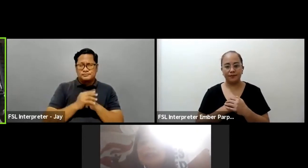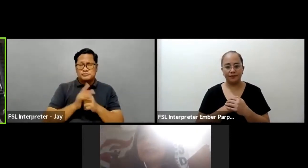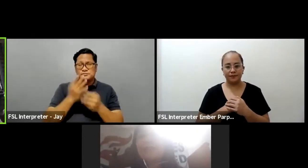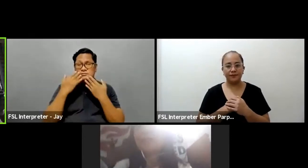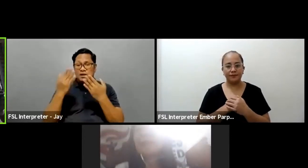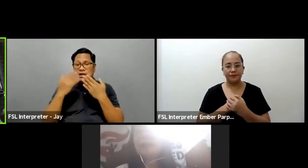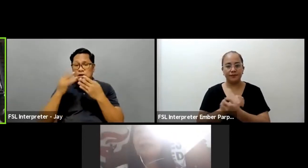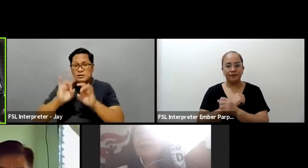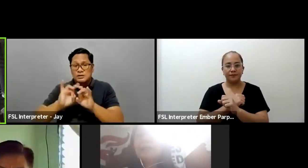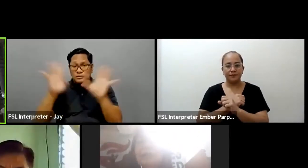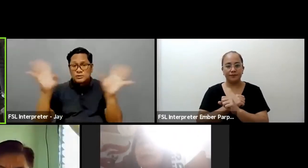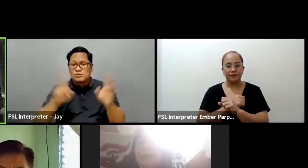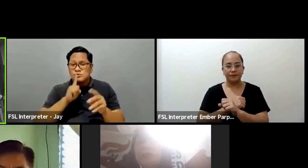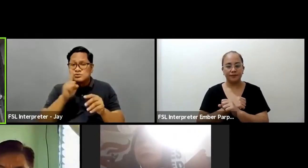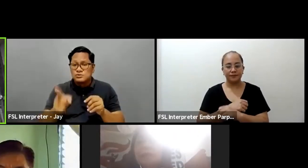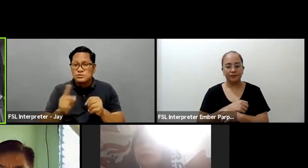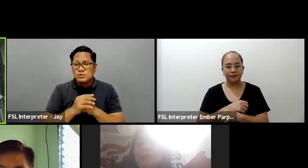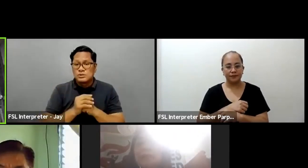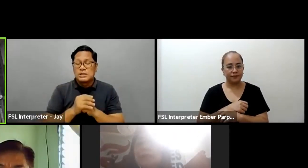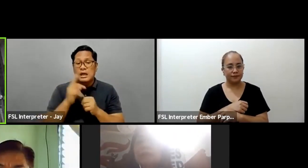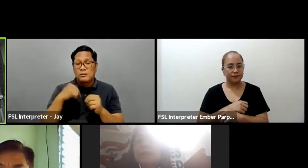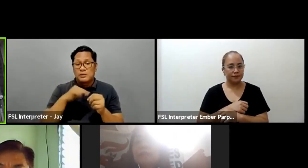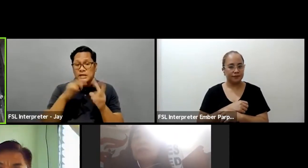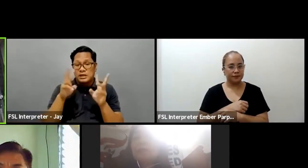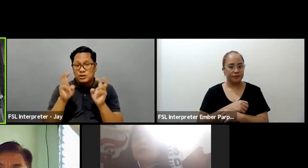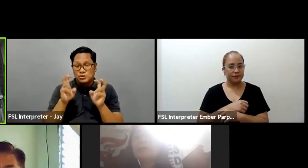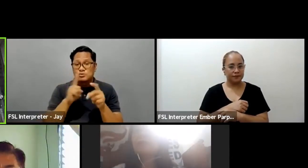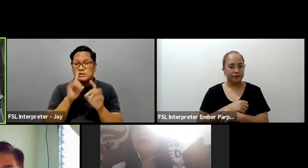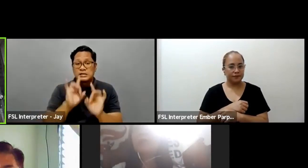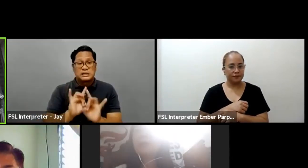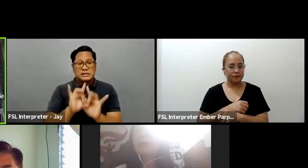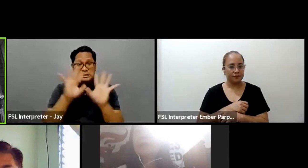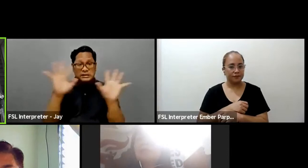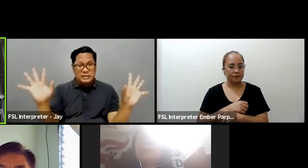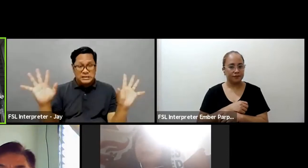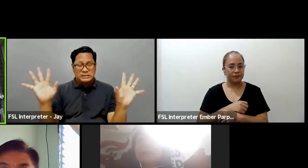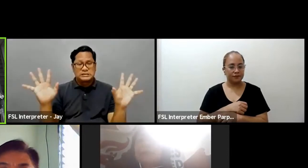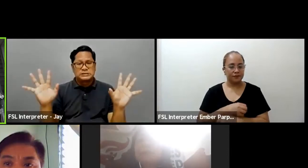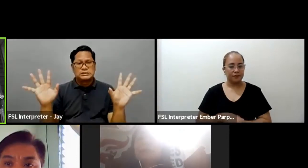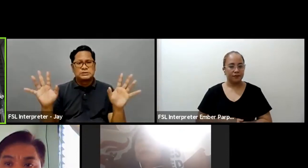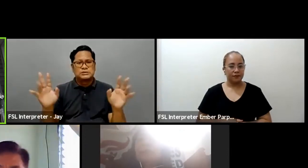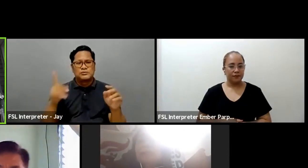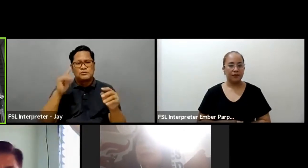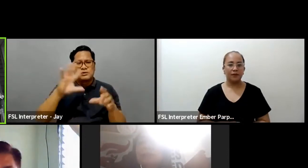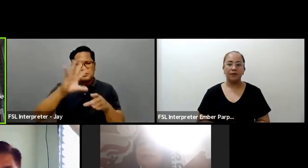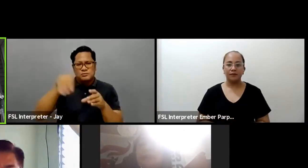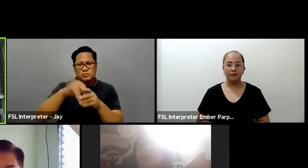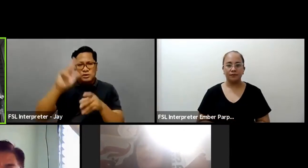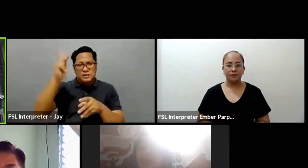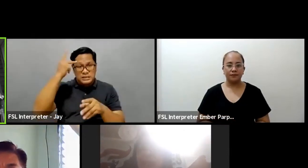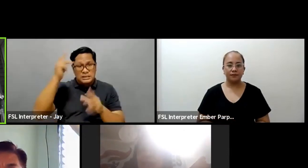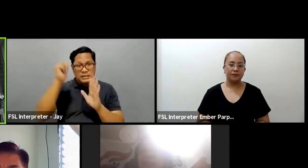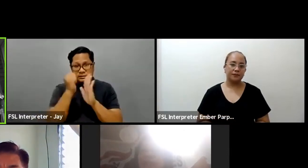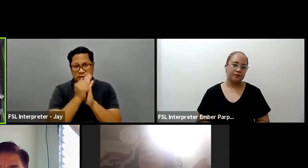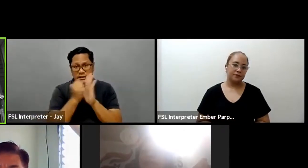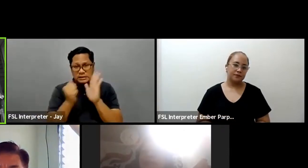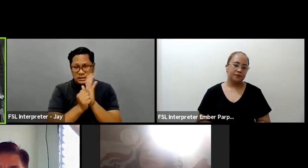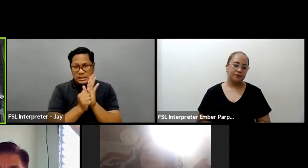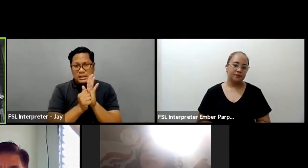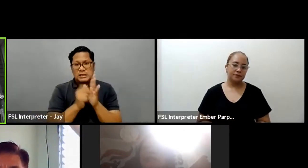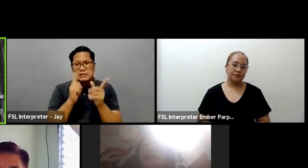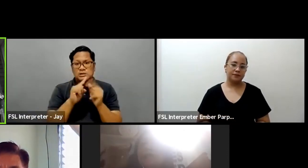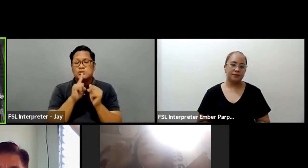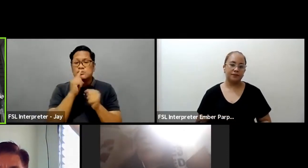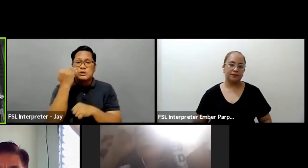clarification. But that's certainly an issue, klarong-klaro na kailangan ipasok nga sa political agenda nga. No? At kulang